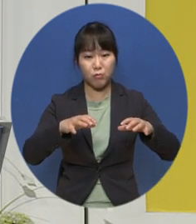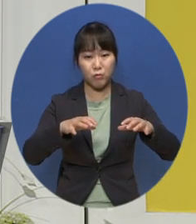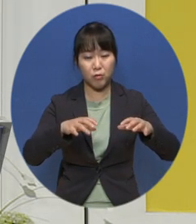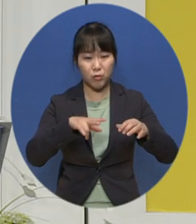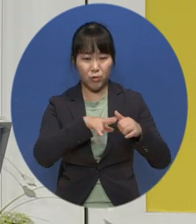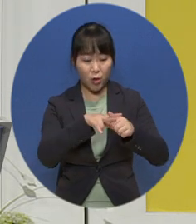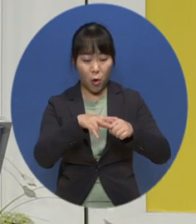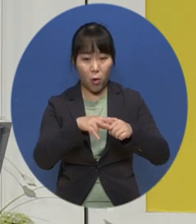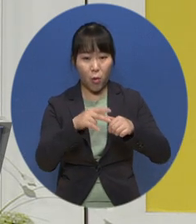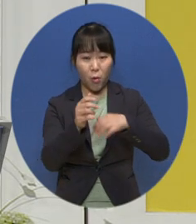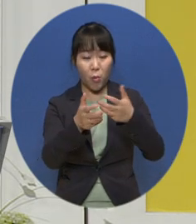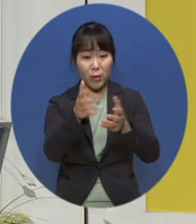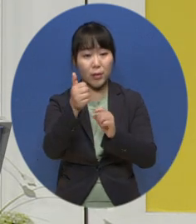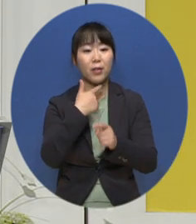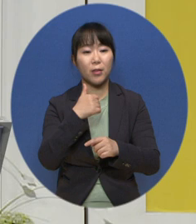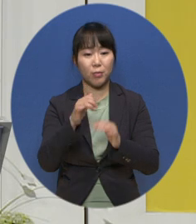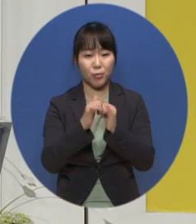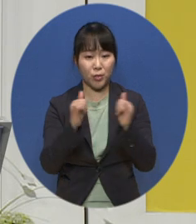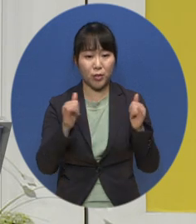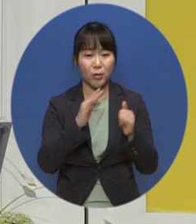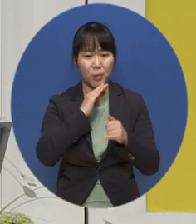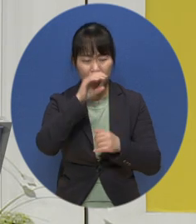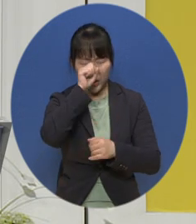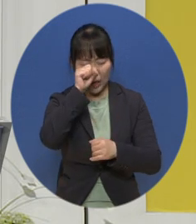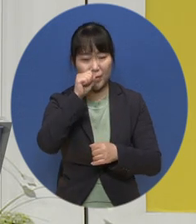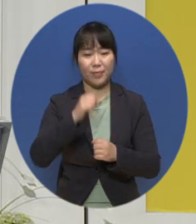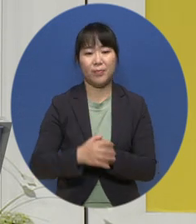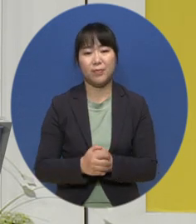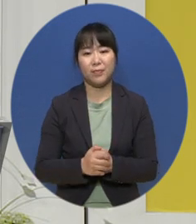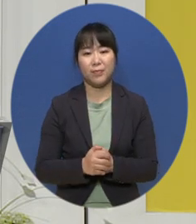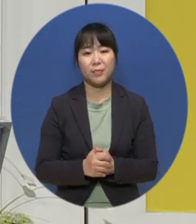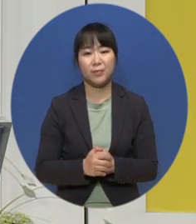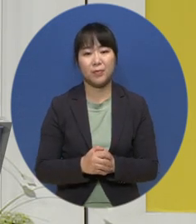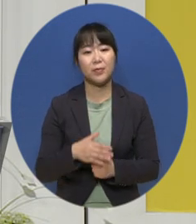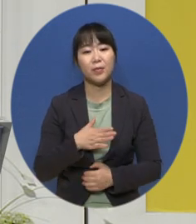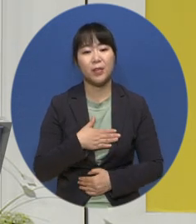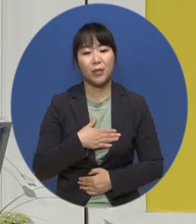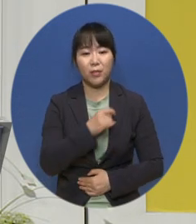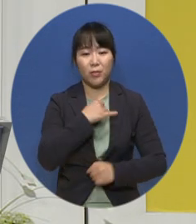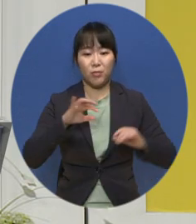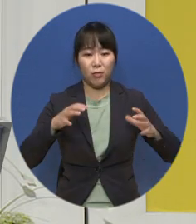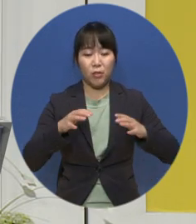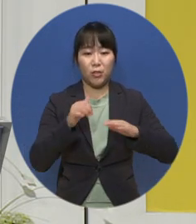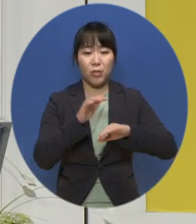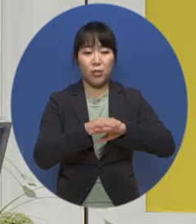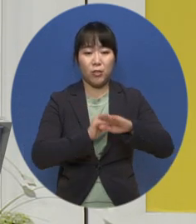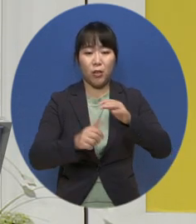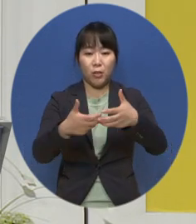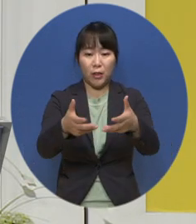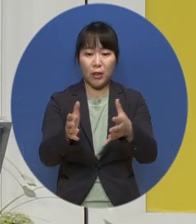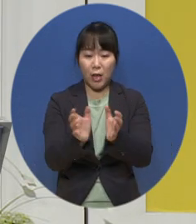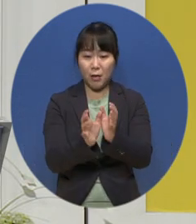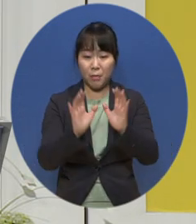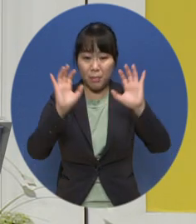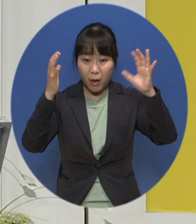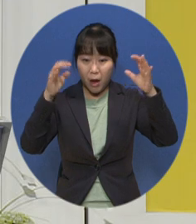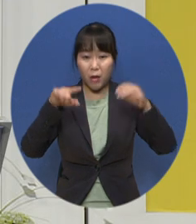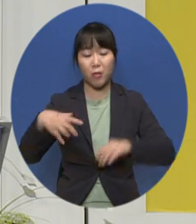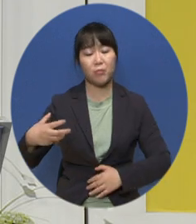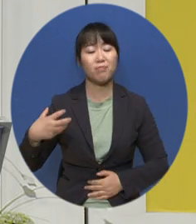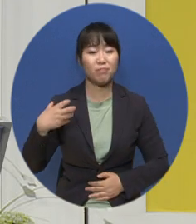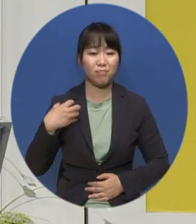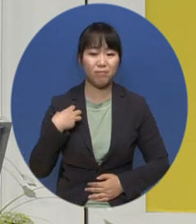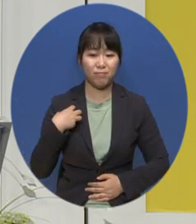날개 좋아했습니다 그래 제가 중국 선수단을 맞이하는 것을 예 어